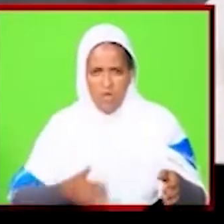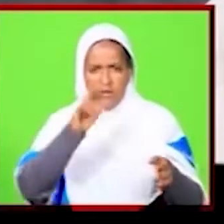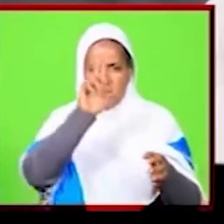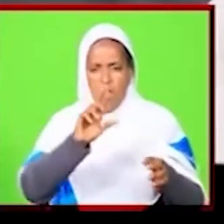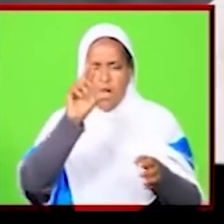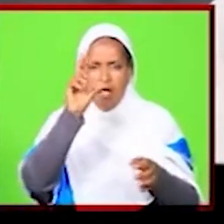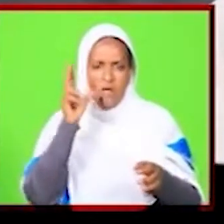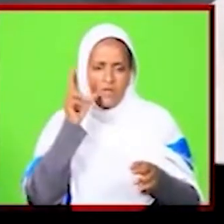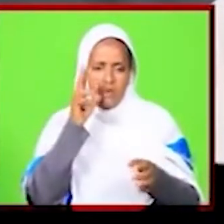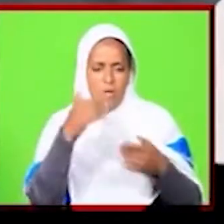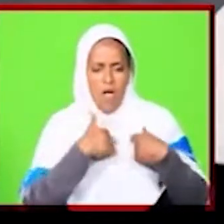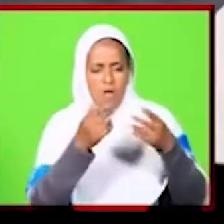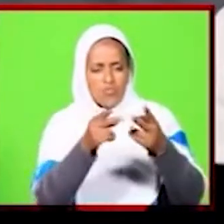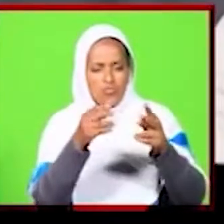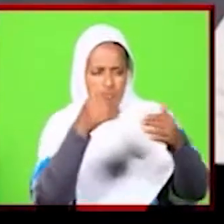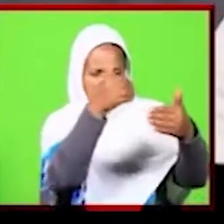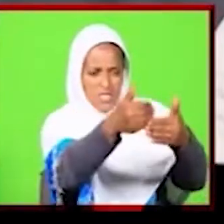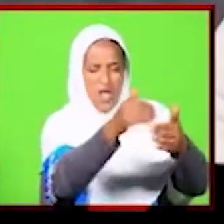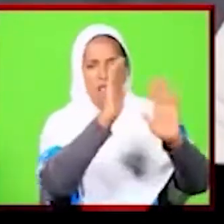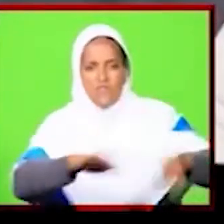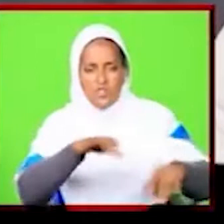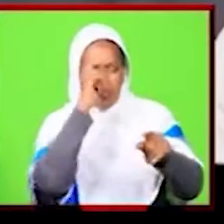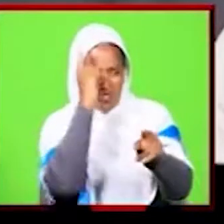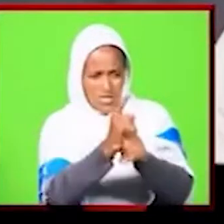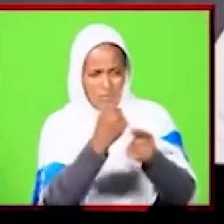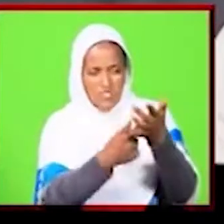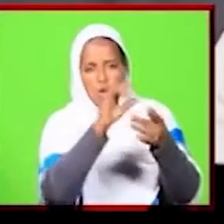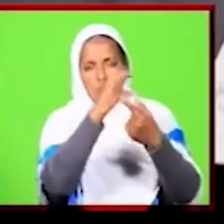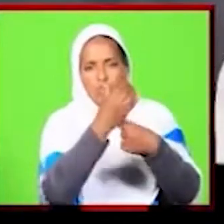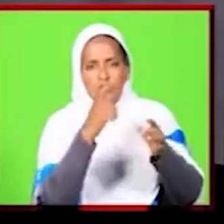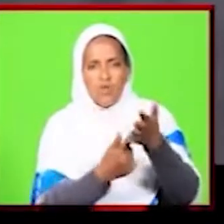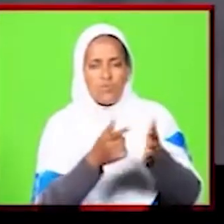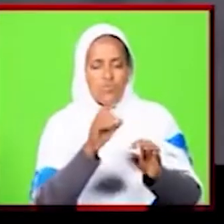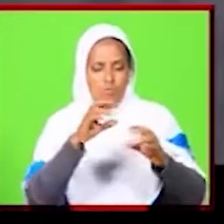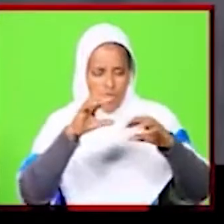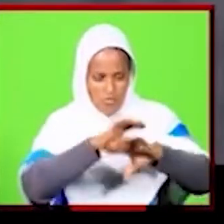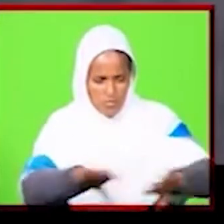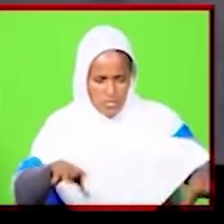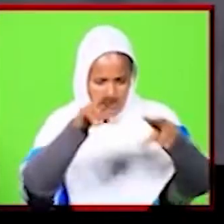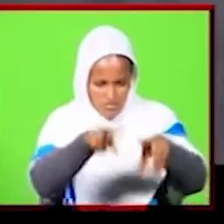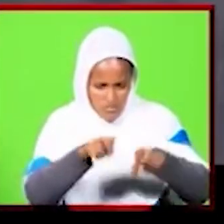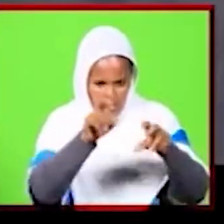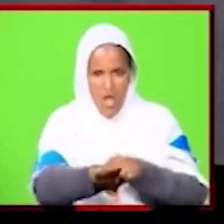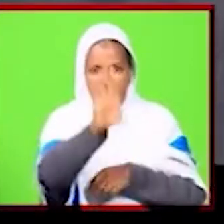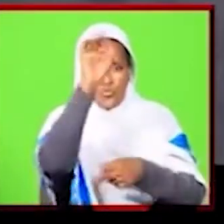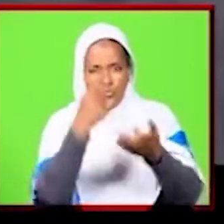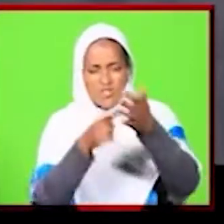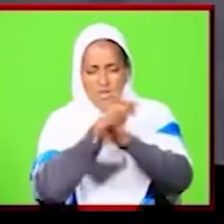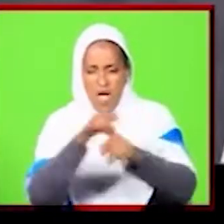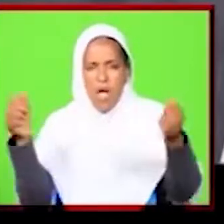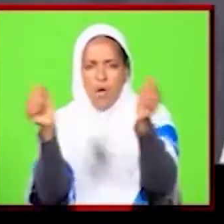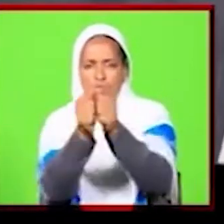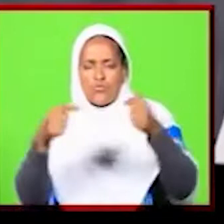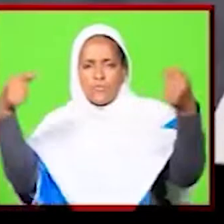ላይ ልክ ራኬብ ወይም ረአብ በነበረችበት ጥግ የነበረው አልፈረሰም። በዛው ልክ በዛ ሁኔታ ነው አርኪኦሎጂስቶቹ